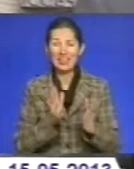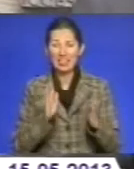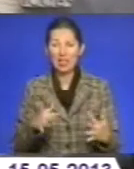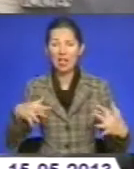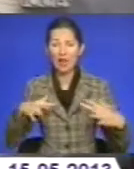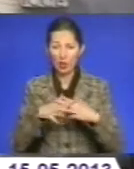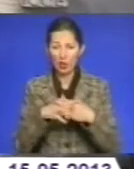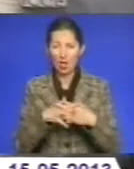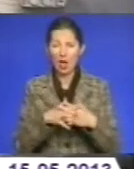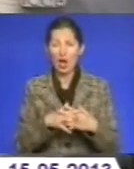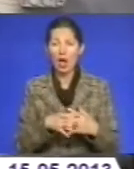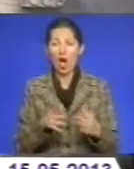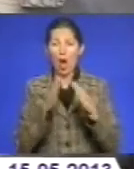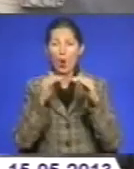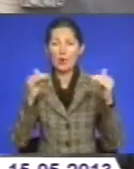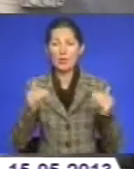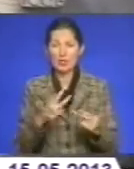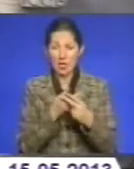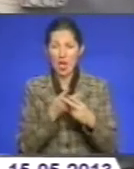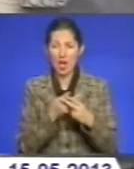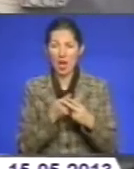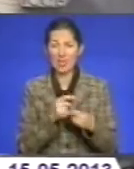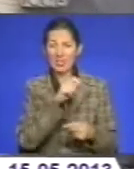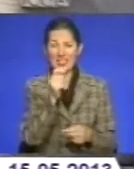далі, з війни не